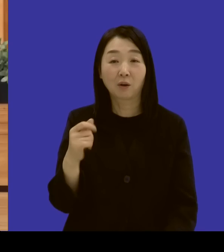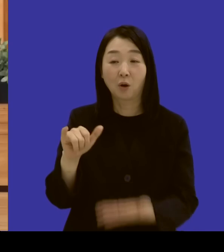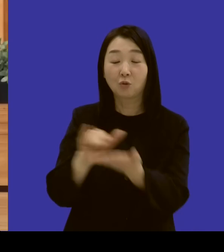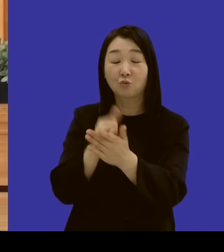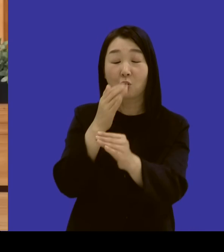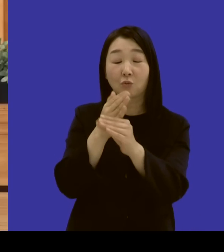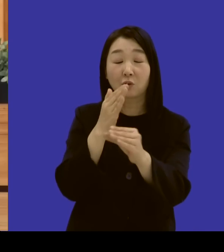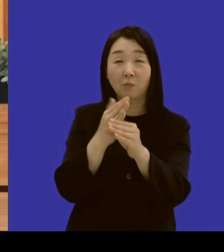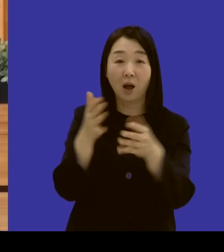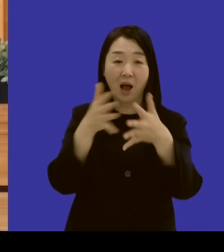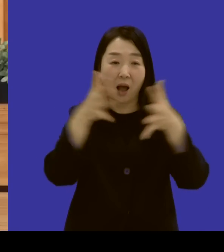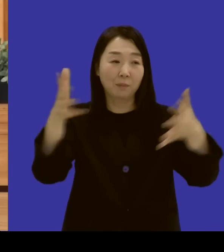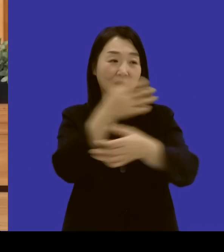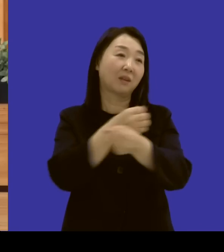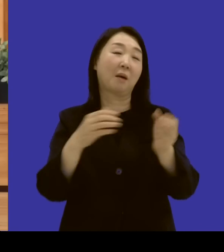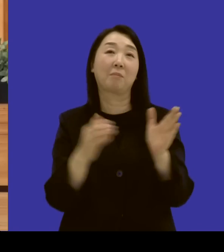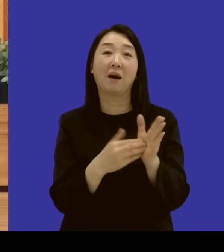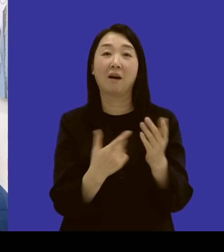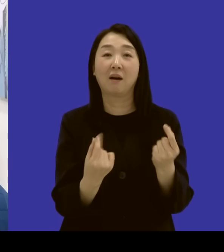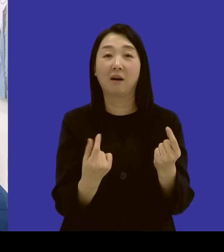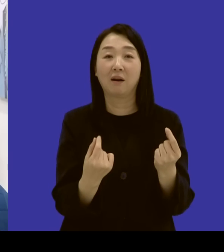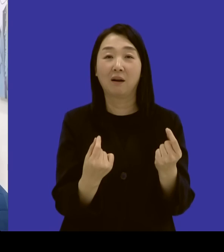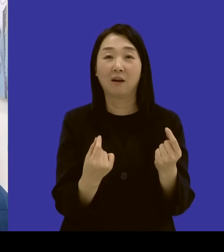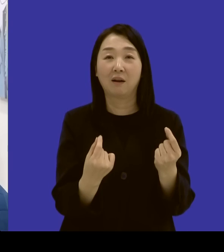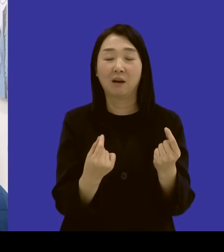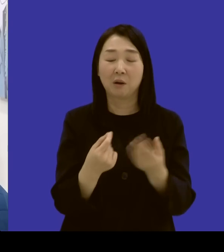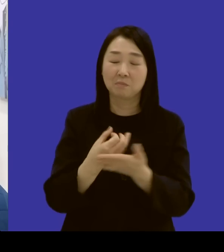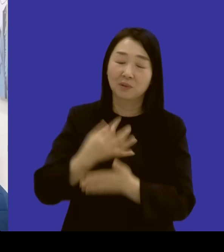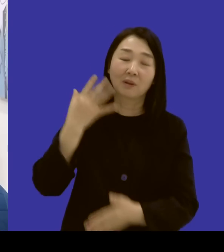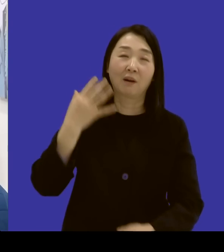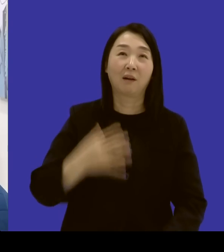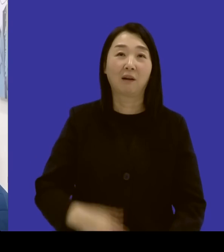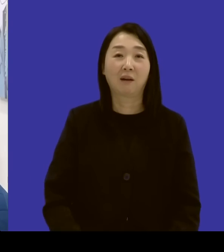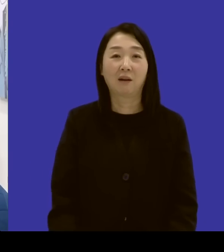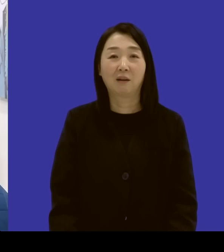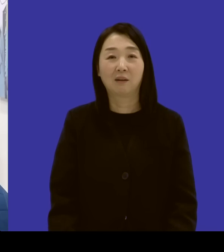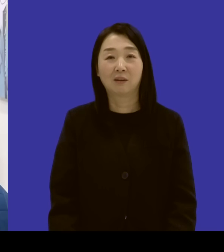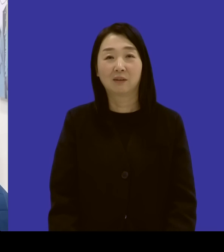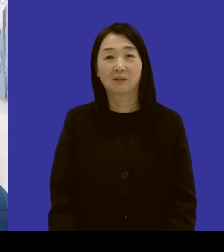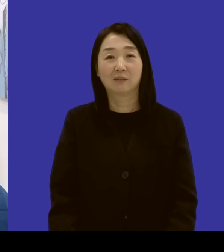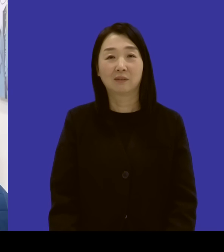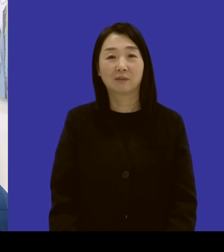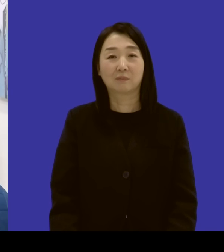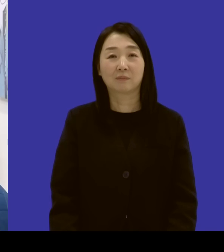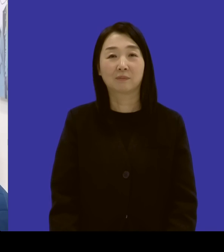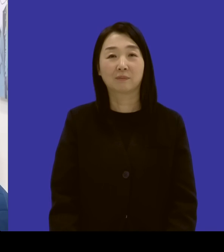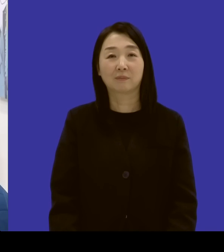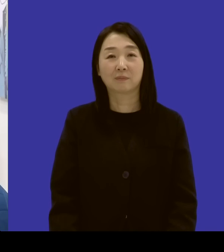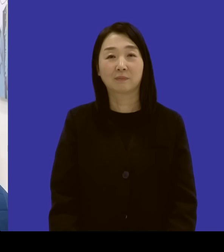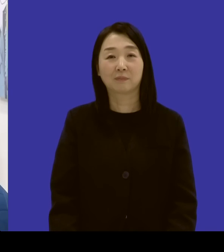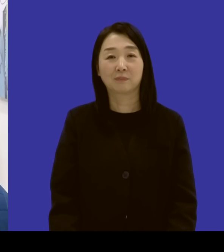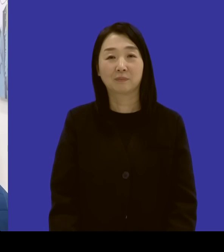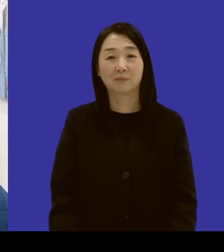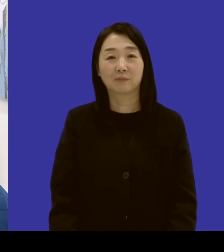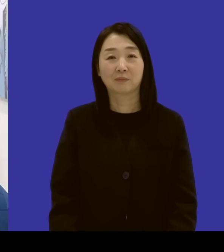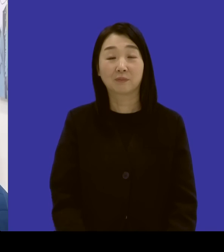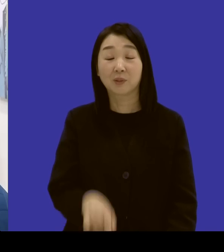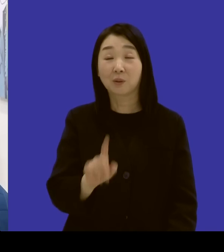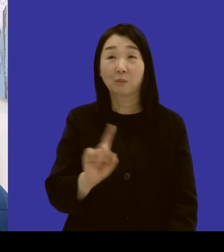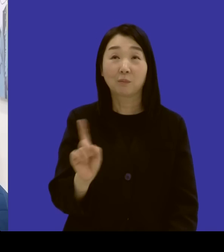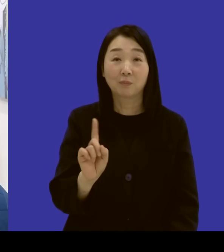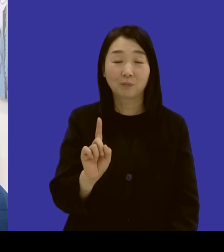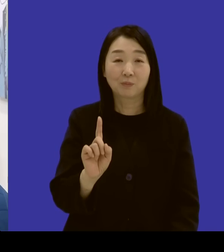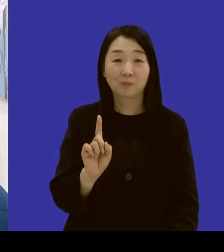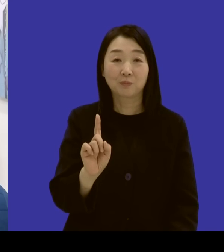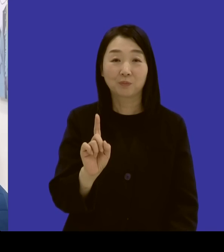맨하탄 아파트 엄청 비싸잖아요. 그쵸. 예. 그거를 막 그렇게 하면서 거기서 완전히 네노라는 뭐 예.